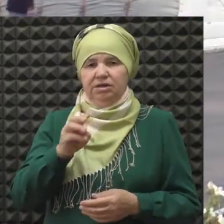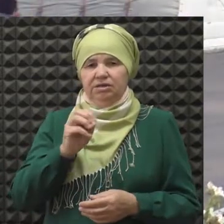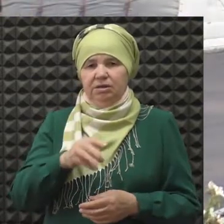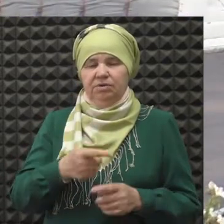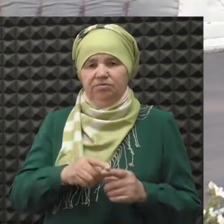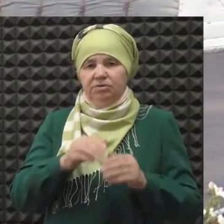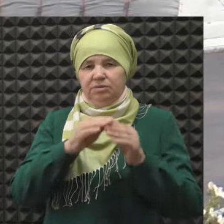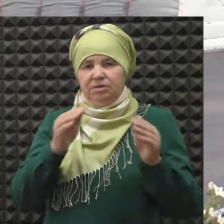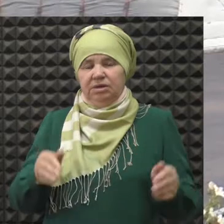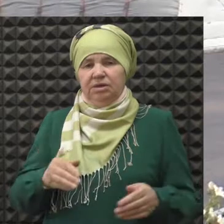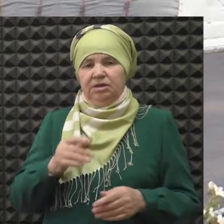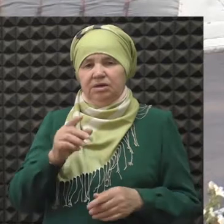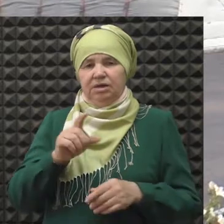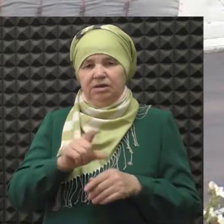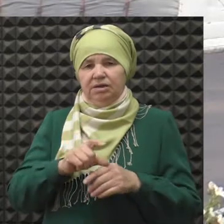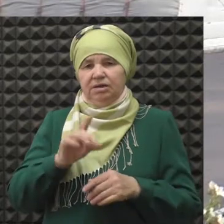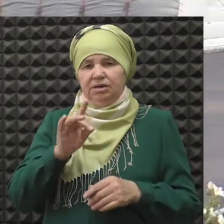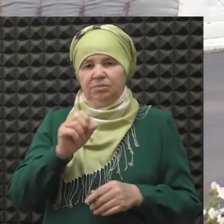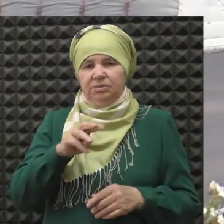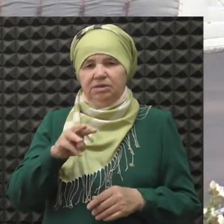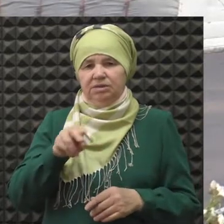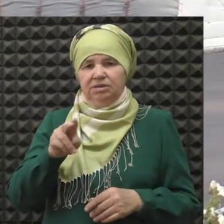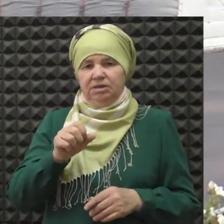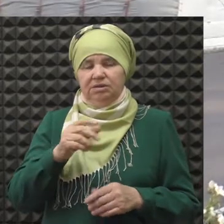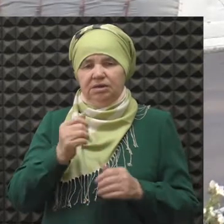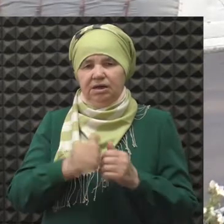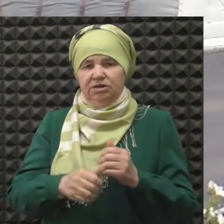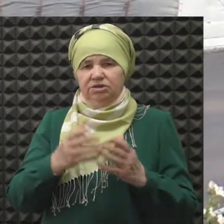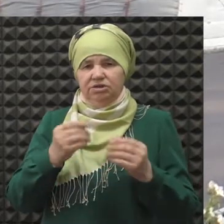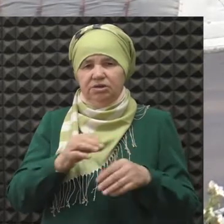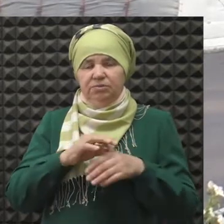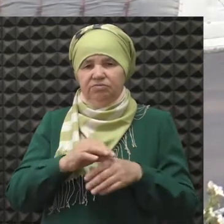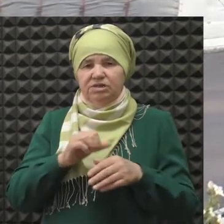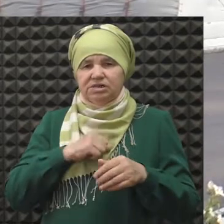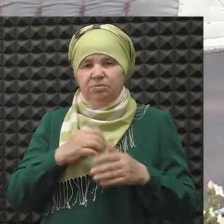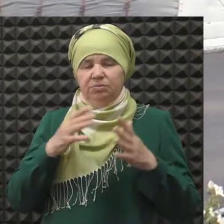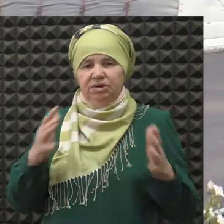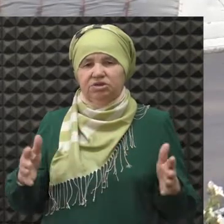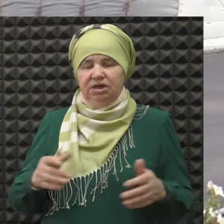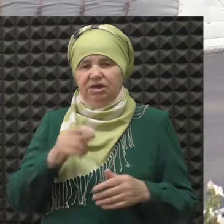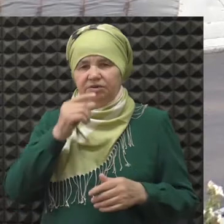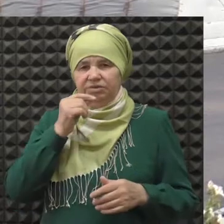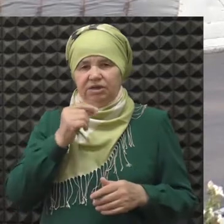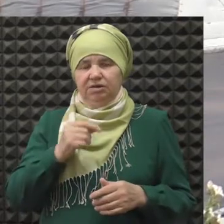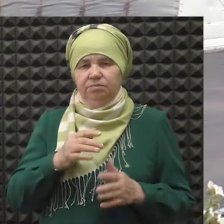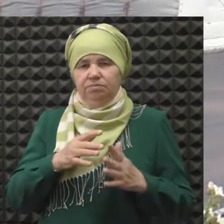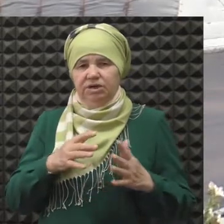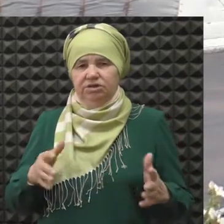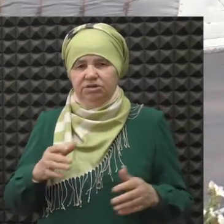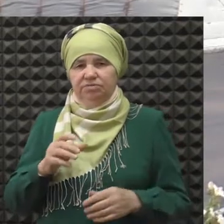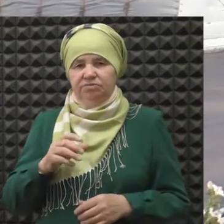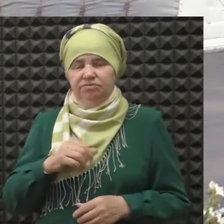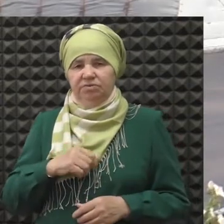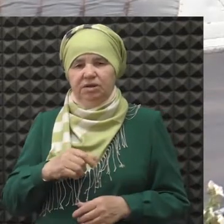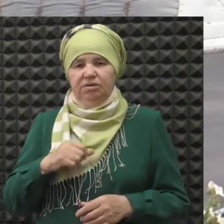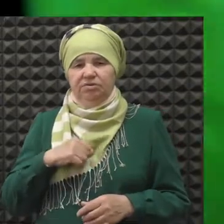месяц шатры называются шатрами Рамадана, в которых проходят ежедневные, самые большие в Казани ифтары. О них и не только